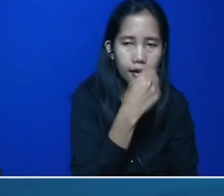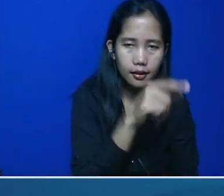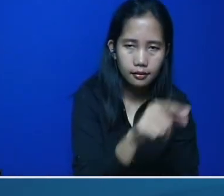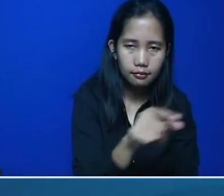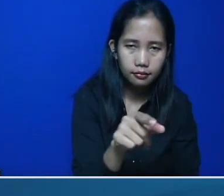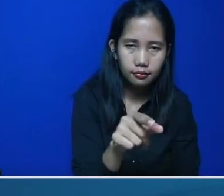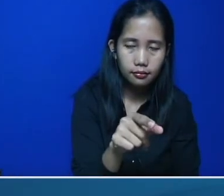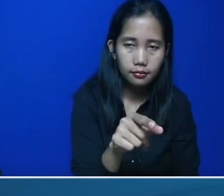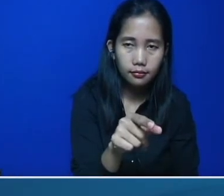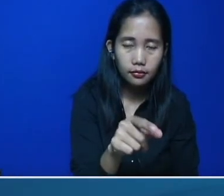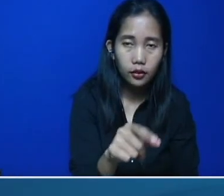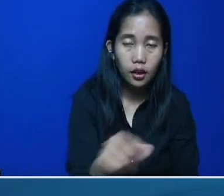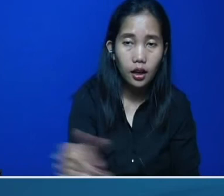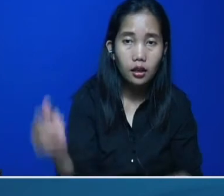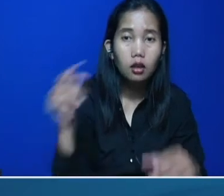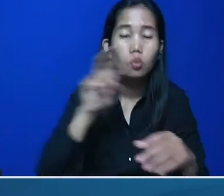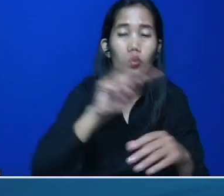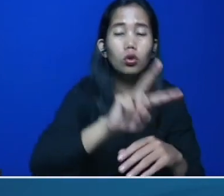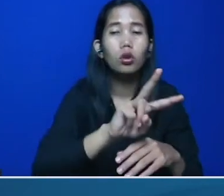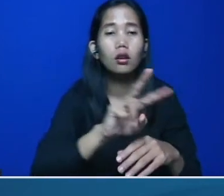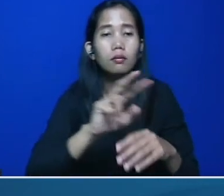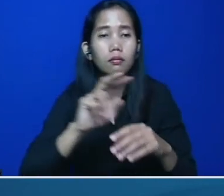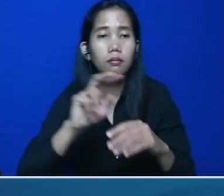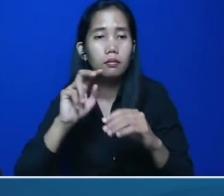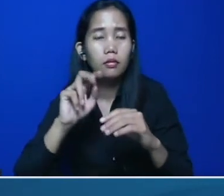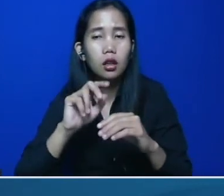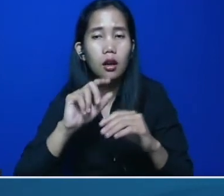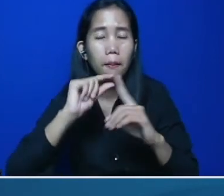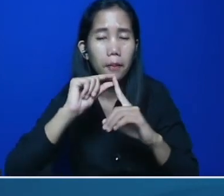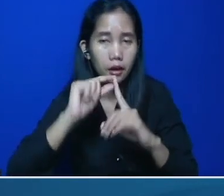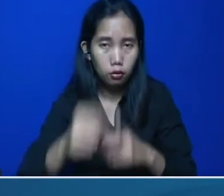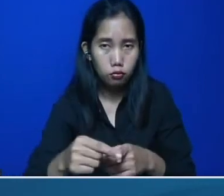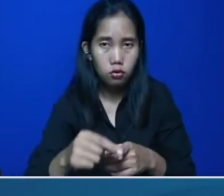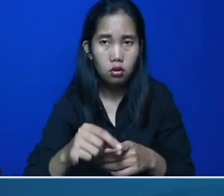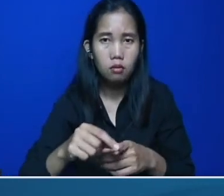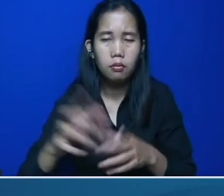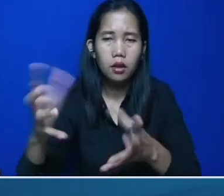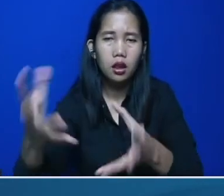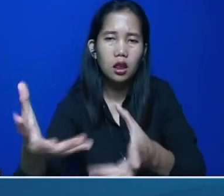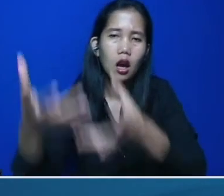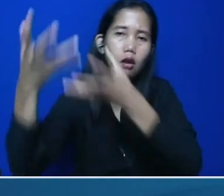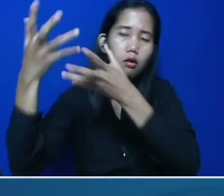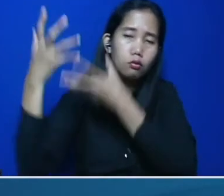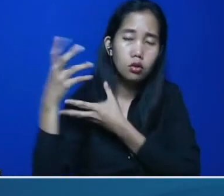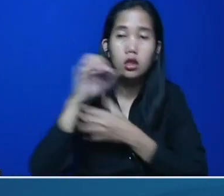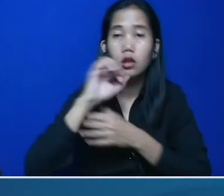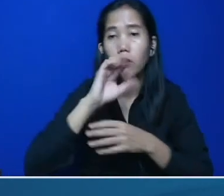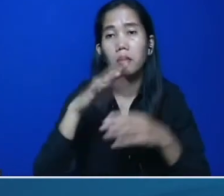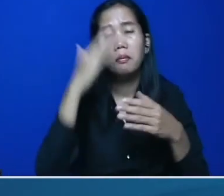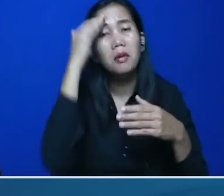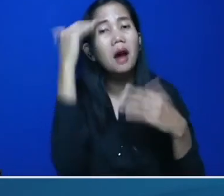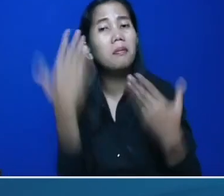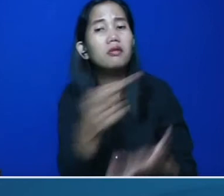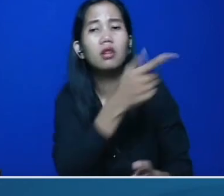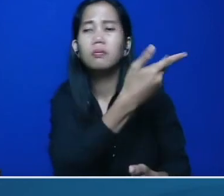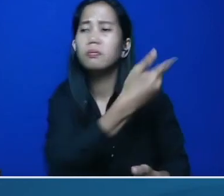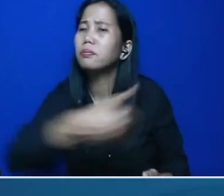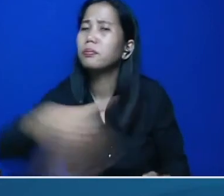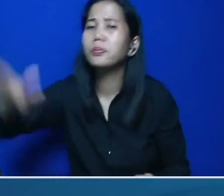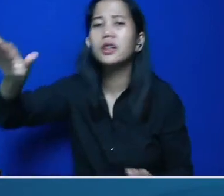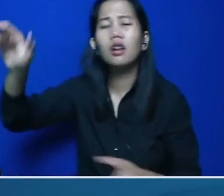pergi dengan orang kafir itu sebabnya dikecam kenapa mau pergi karena saat itu orang jahudi